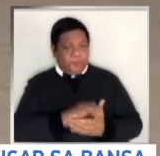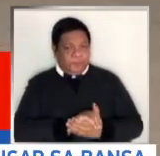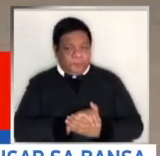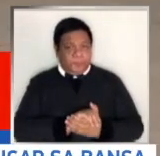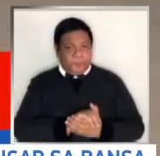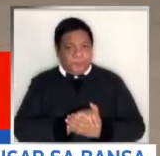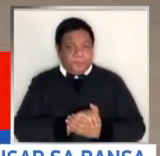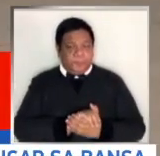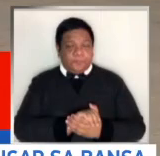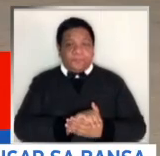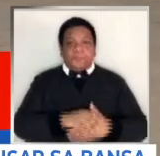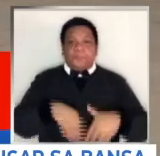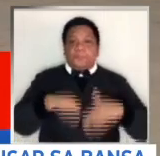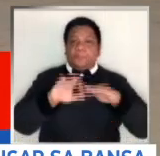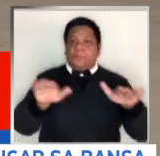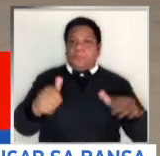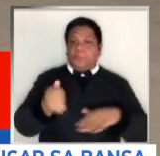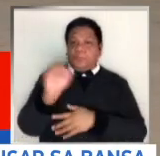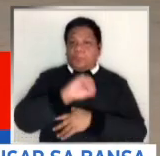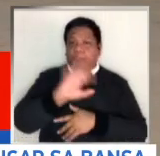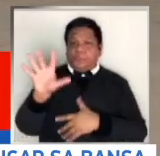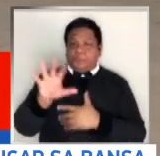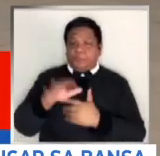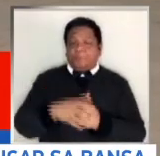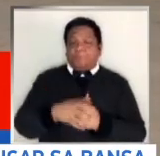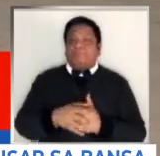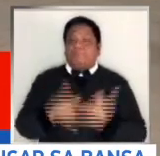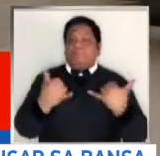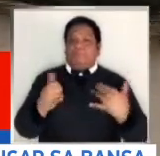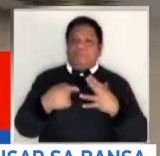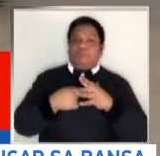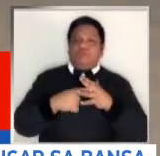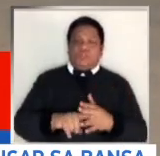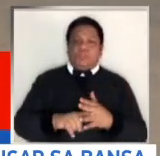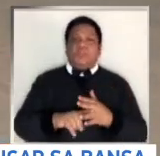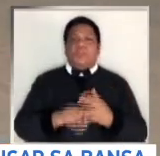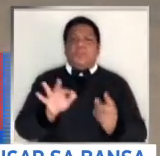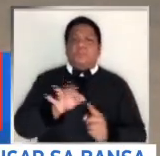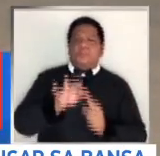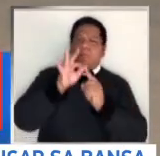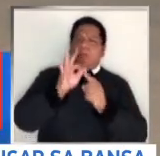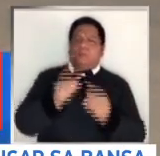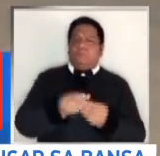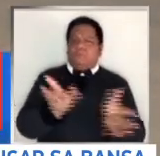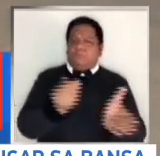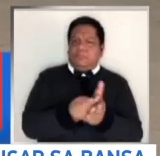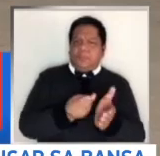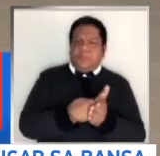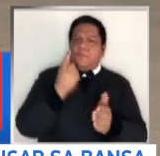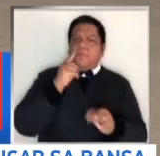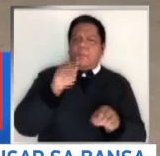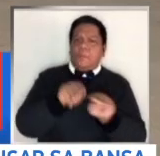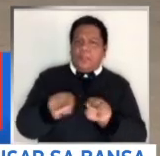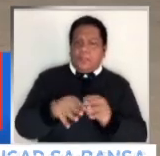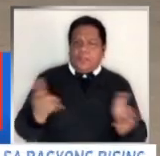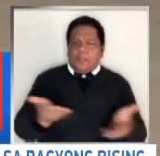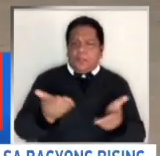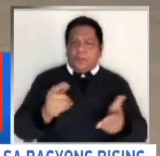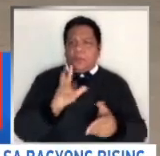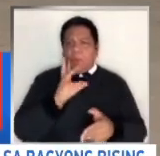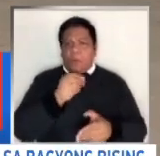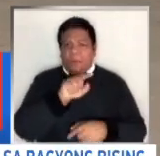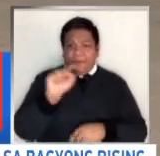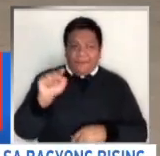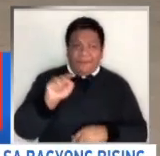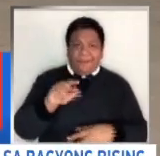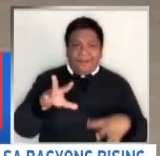Maris, good morning. Sisimulan ngayong Lunes yung special payout ng lungsod ng Marikina para sa mga benepisyaryo na kulang o mali